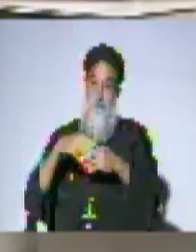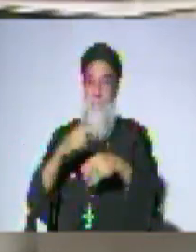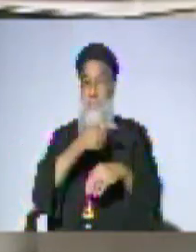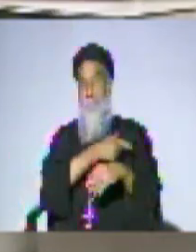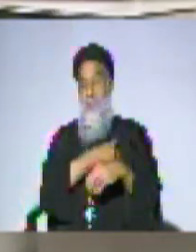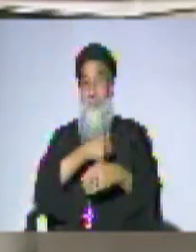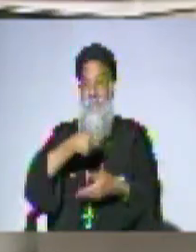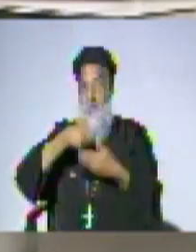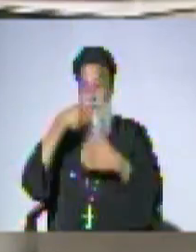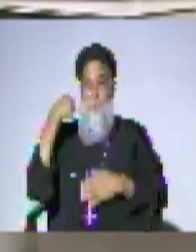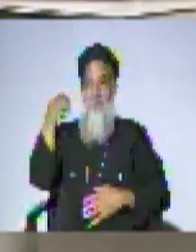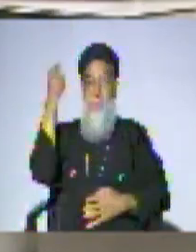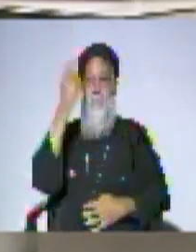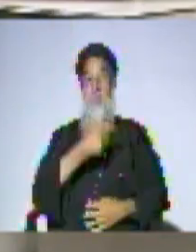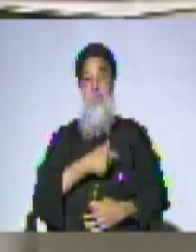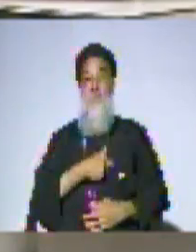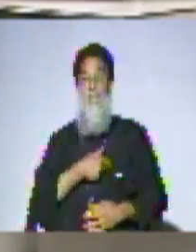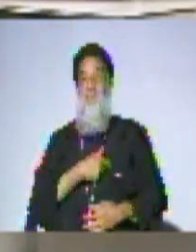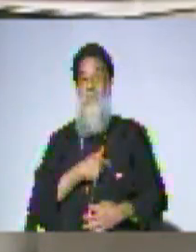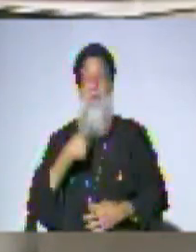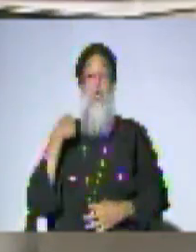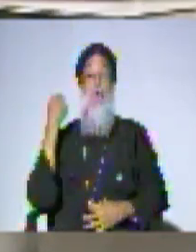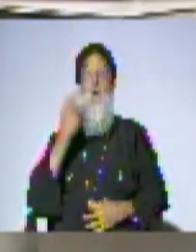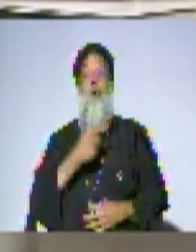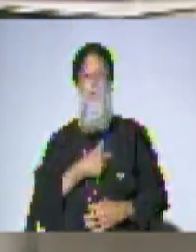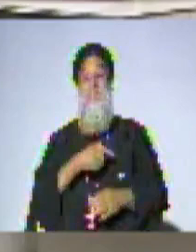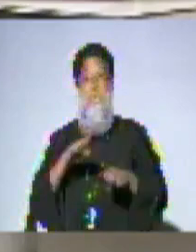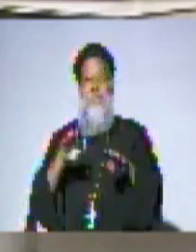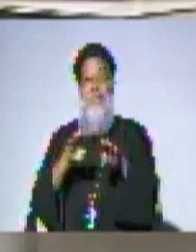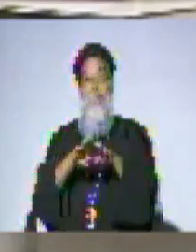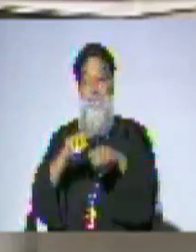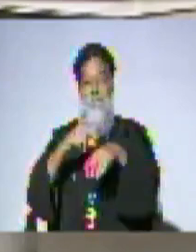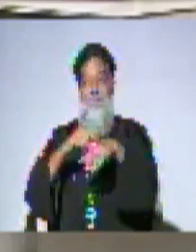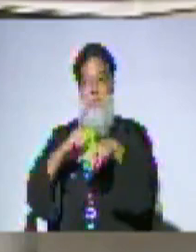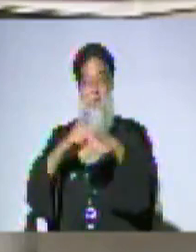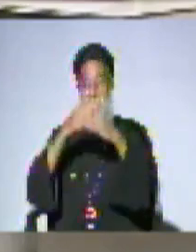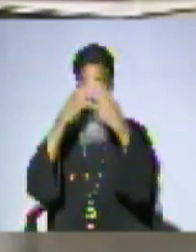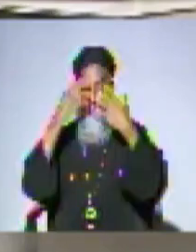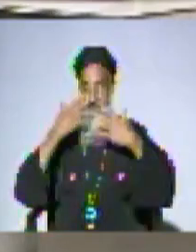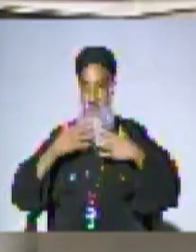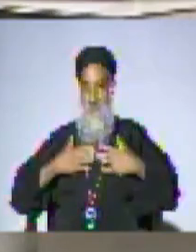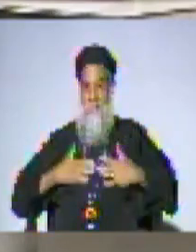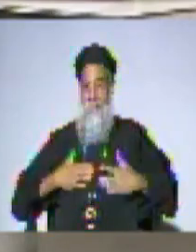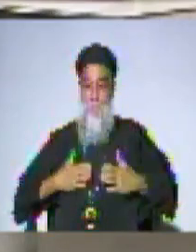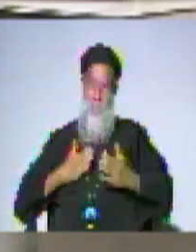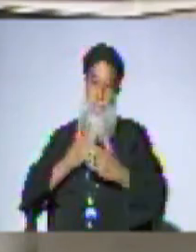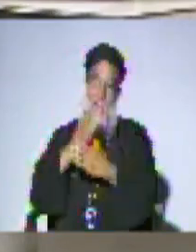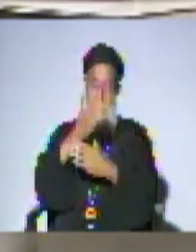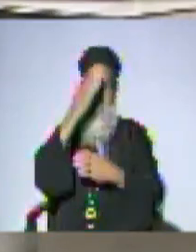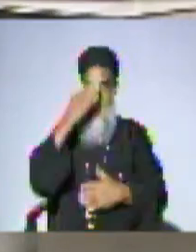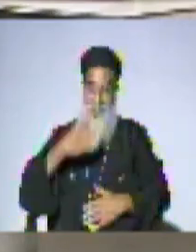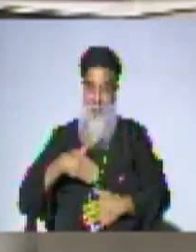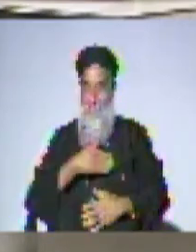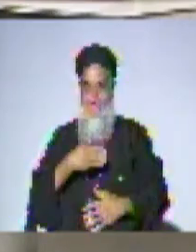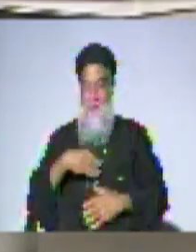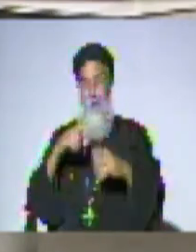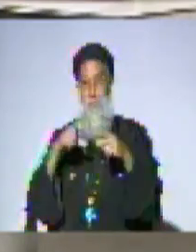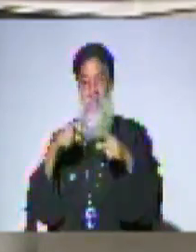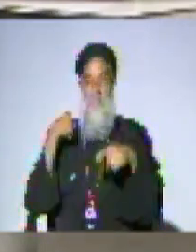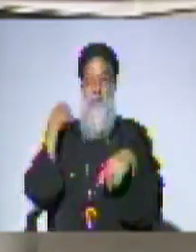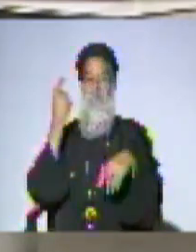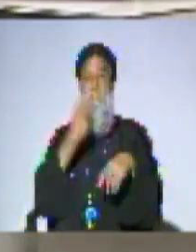اسمه قداس، لأنه بيقدس الإنسان اللي بيحضر، يعني يقدس الإنسان ويقدس